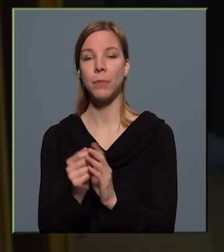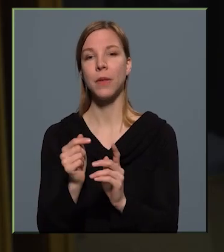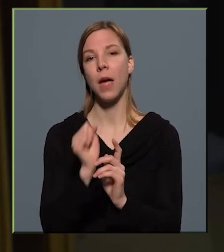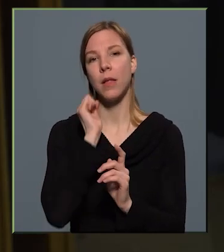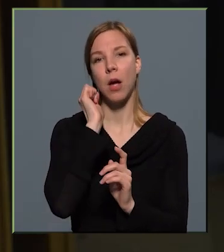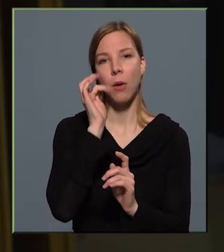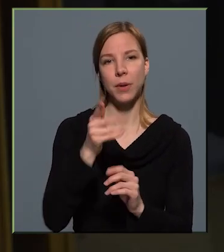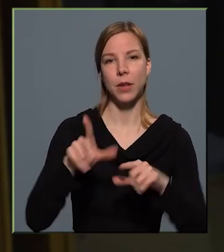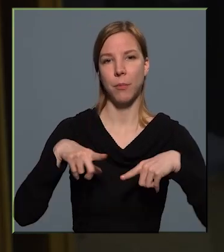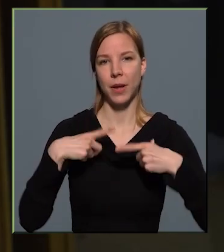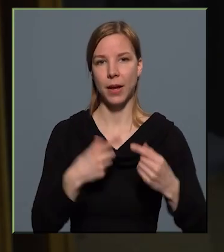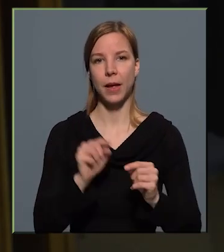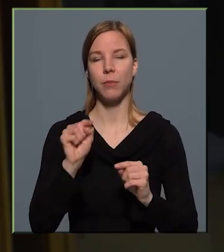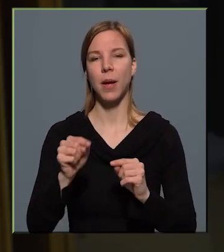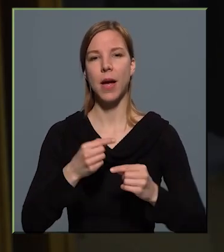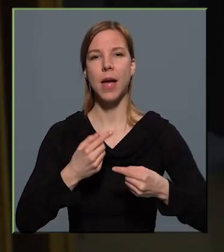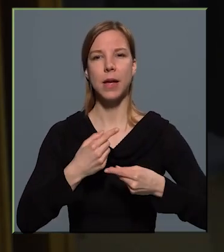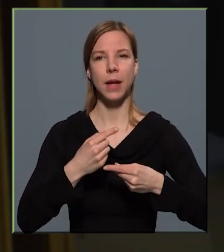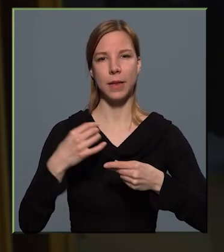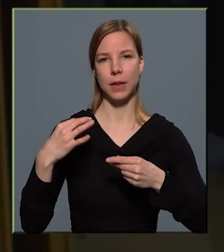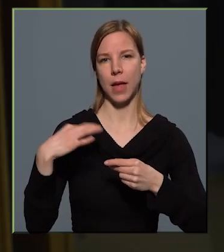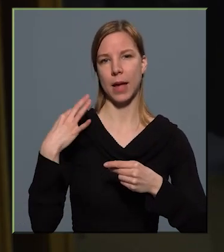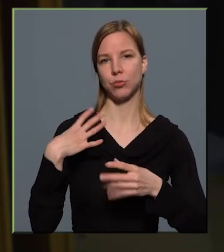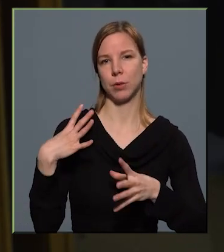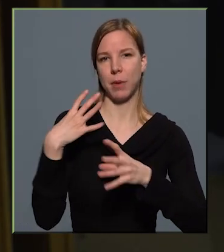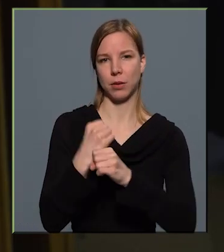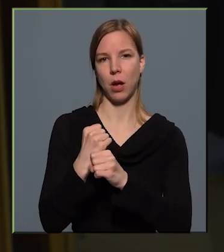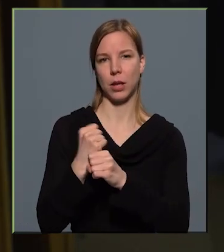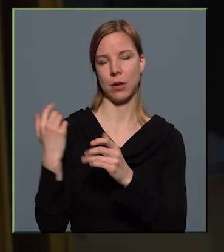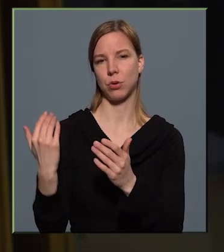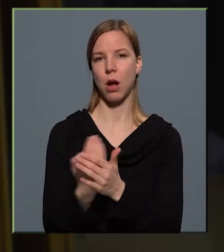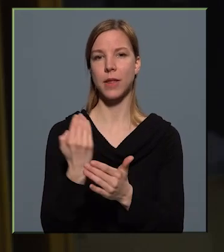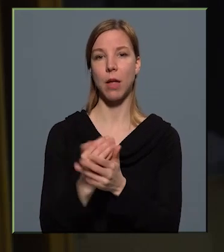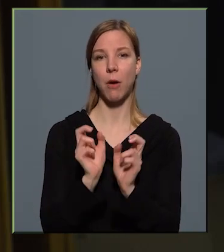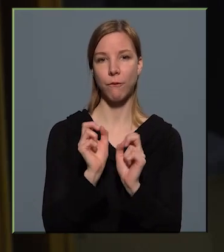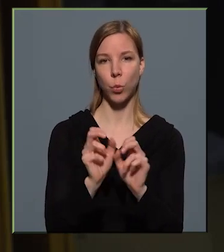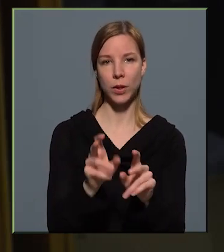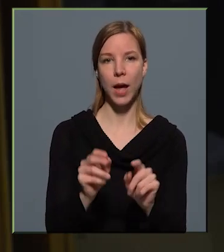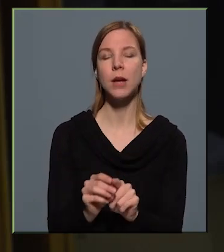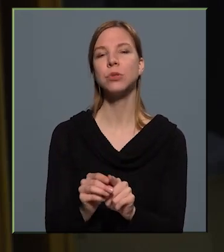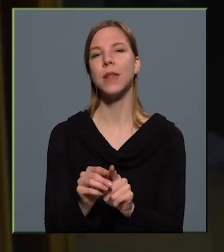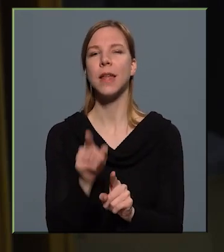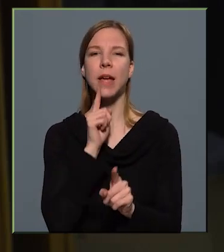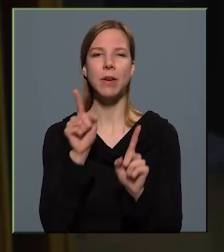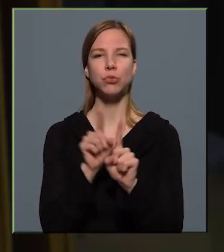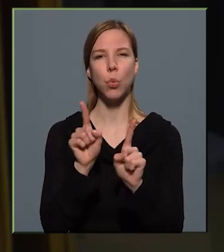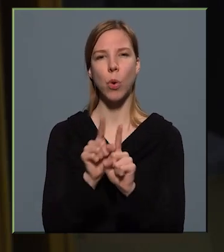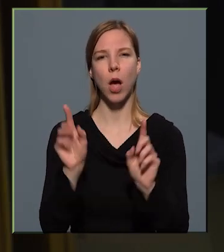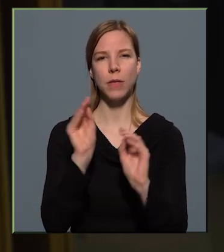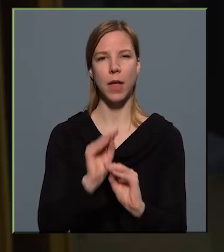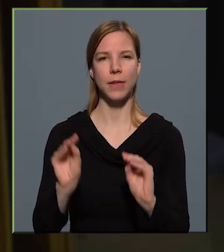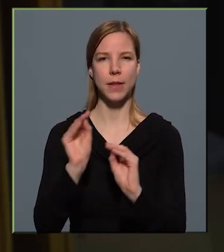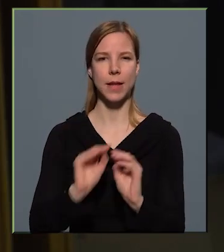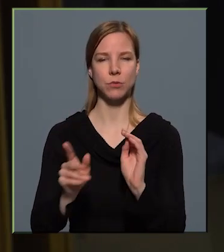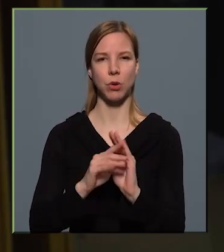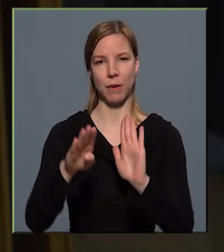leginkább rekreációnak használom a futást, ezért kevés feladatos edzést végzek, és minél rövidebb